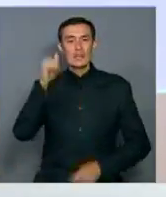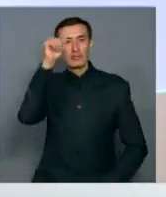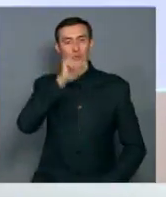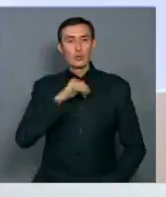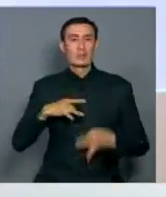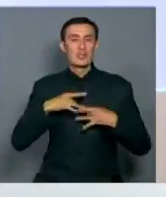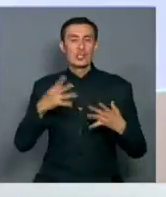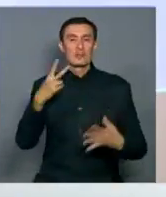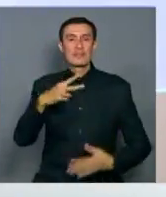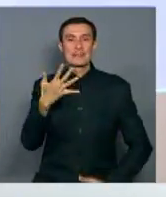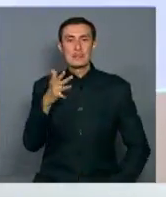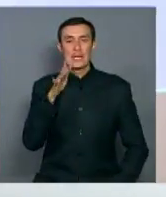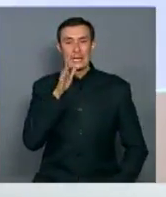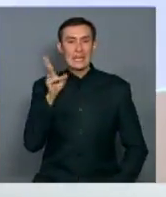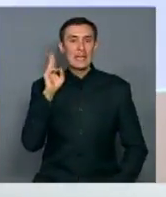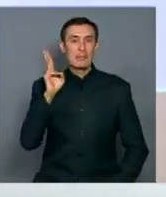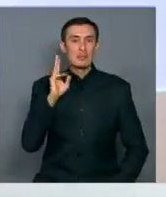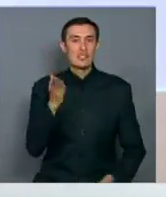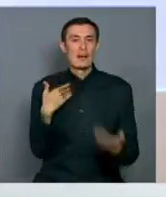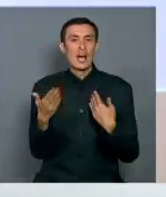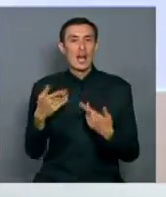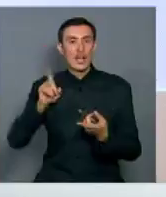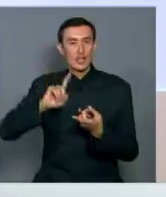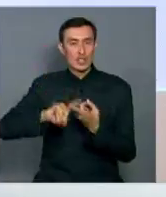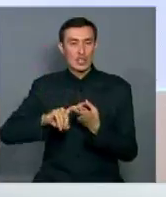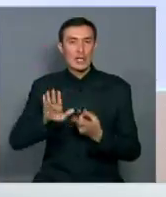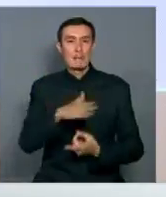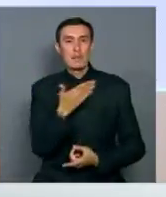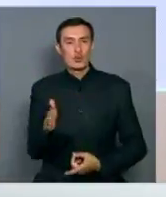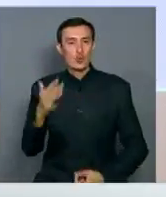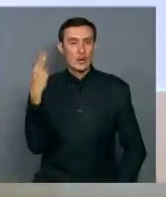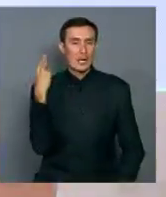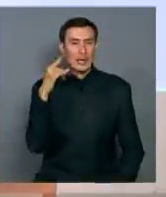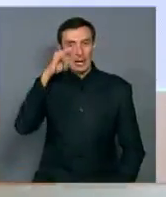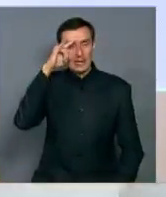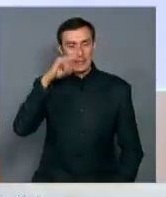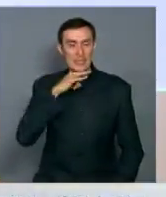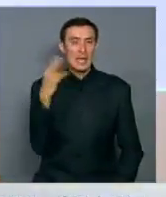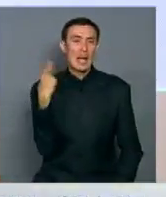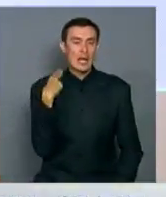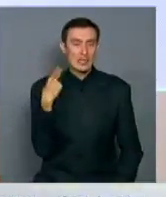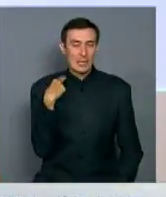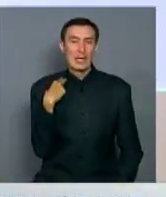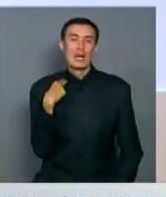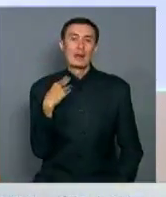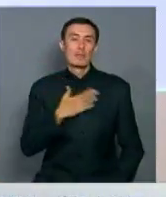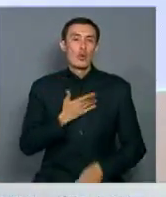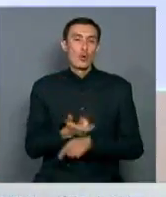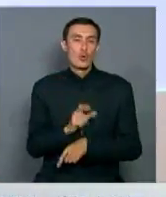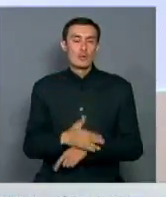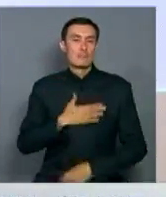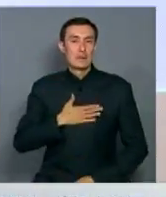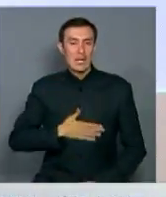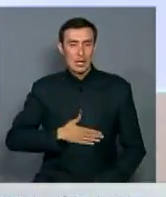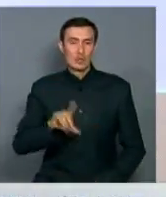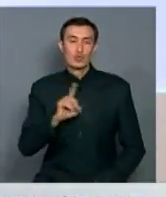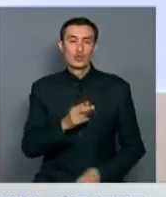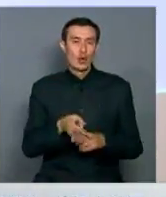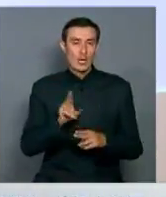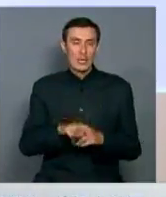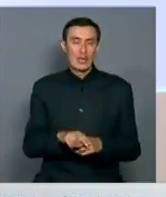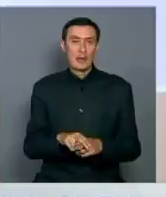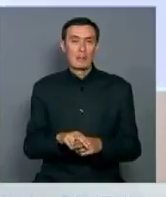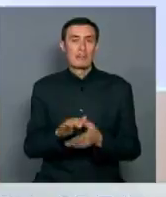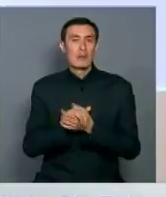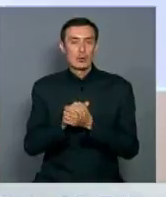отмечаем 25-летие дипломатических взаимоотношений между Казахстаном и Великобританией. Мне очень приятно, что сегодня это